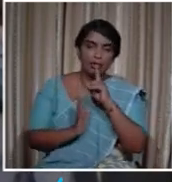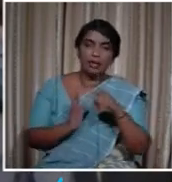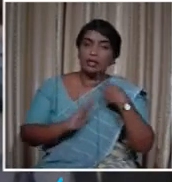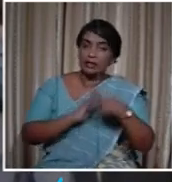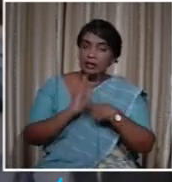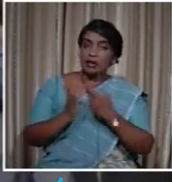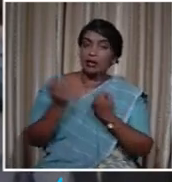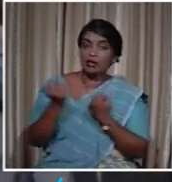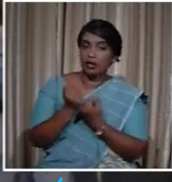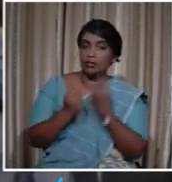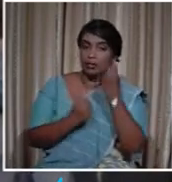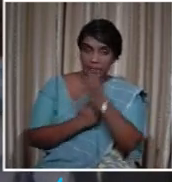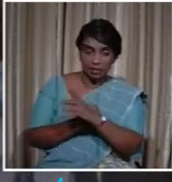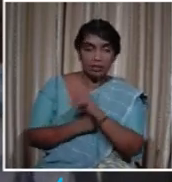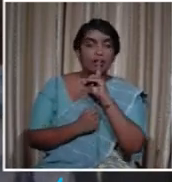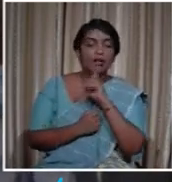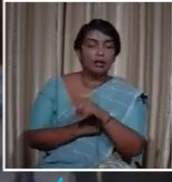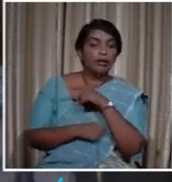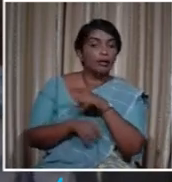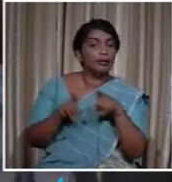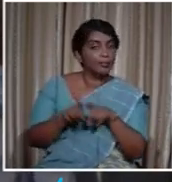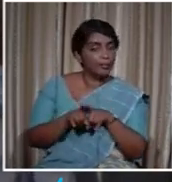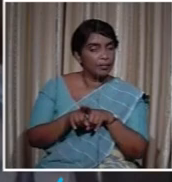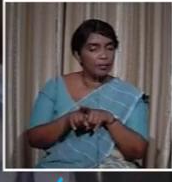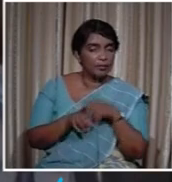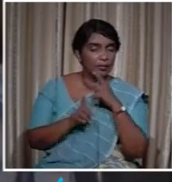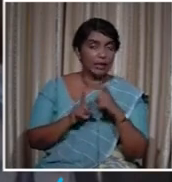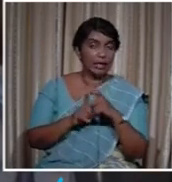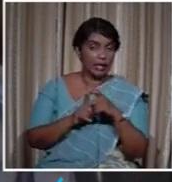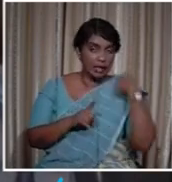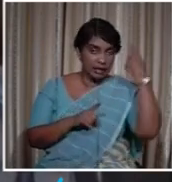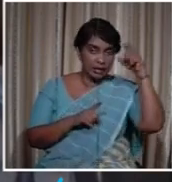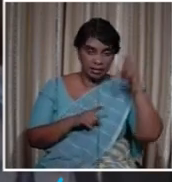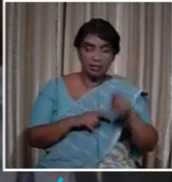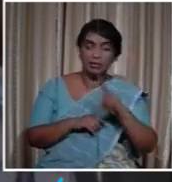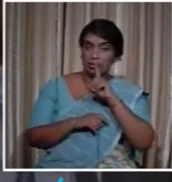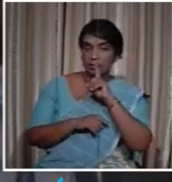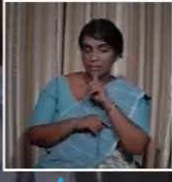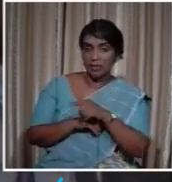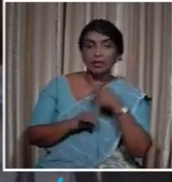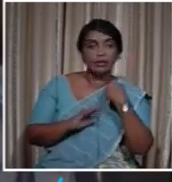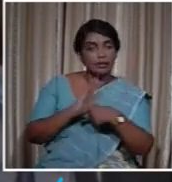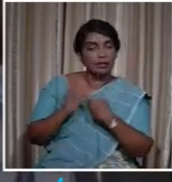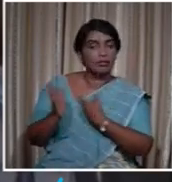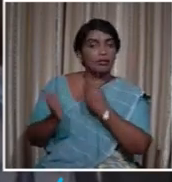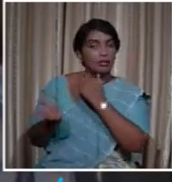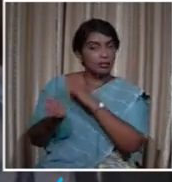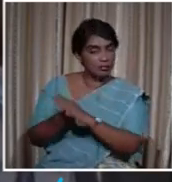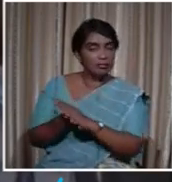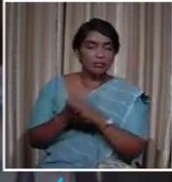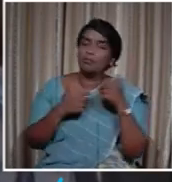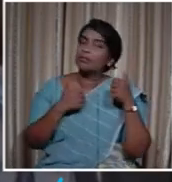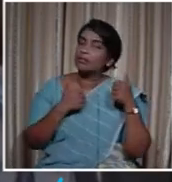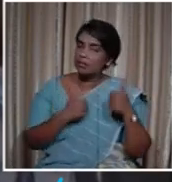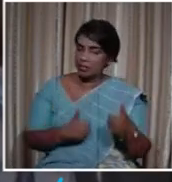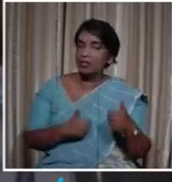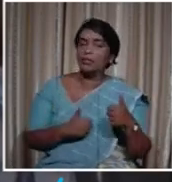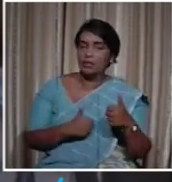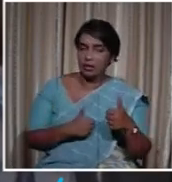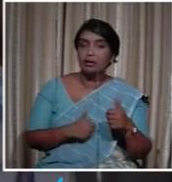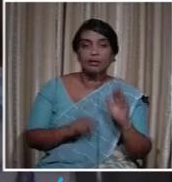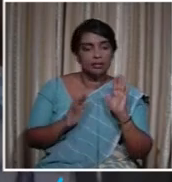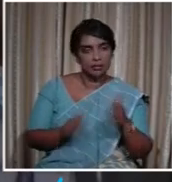குறிப்பிட்டிருந்தார். அதனை பெருமையோடு அந்த பணிப்பாளர் குறிப்பிட்டிருந்தார், நீங்கள் இலங்கைக்கு உதவி வழங்குமாறு கோருவது நல்ல விடயம், அதனை நாங்கள் இன்னும்